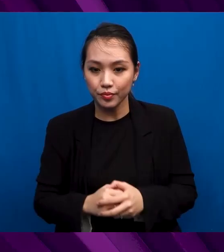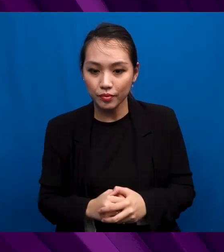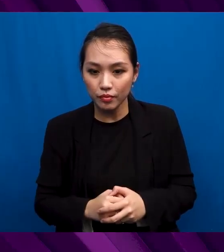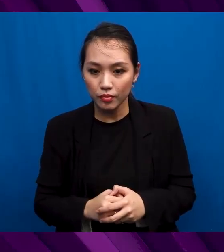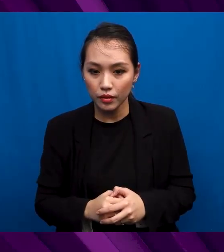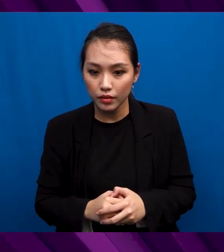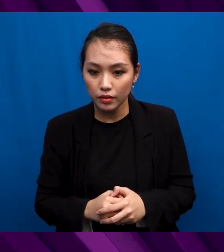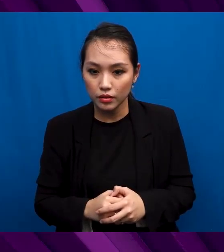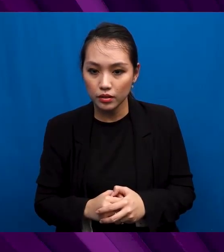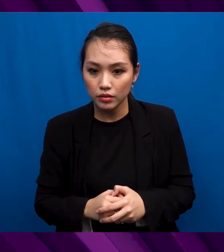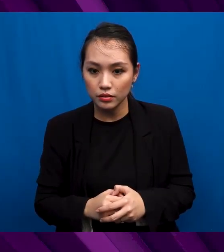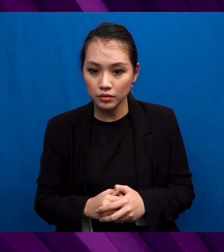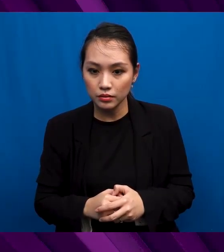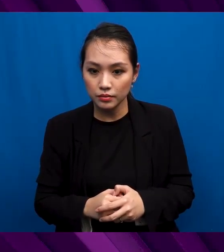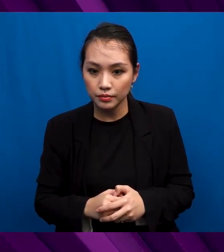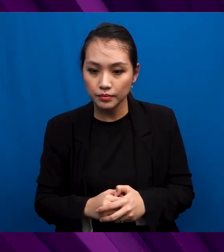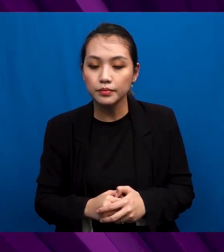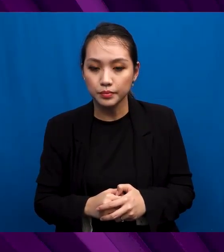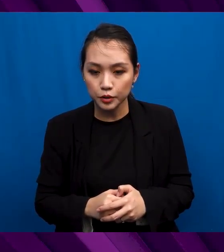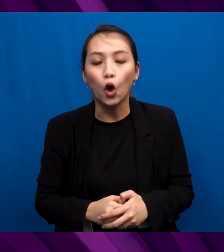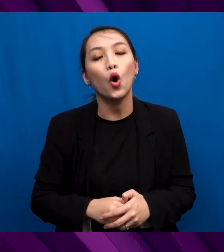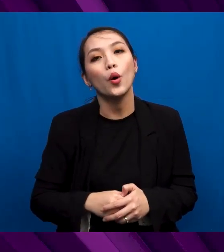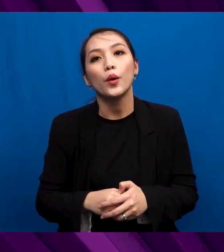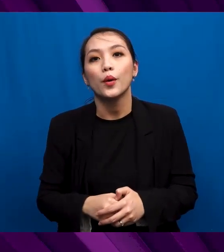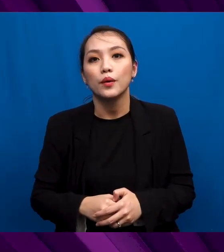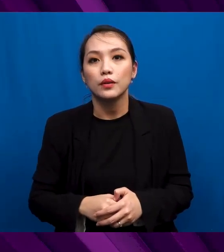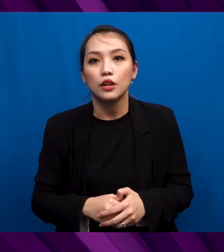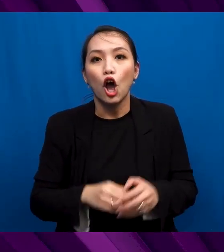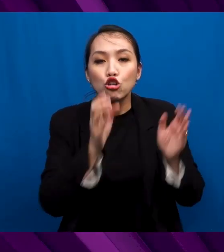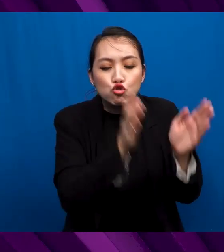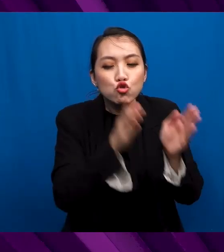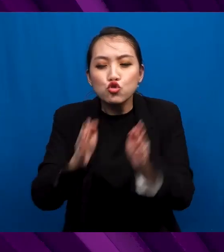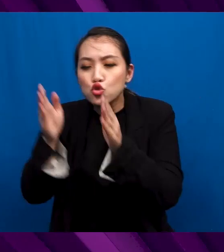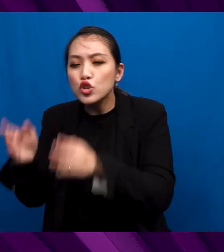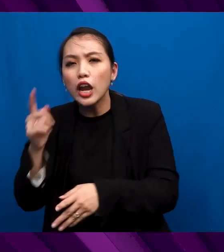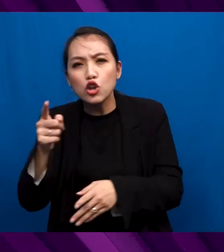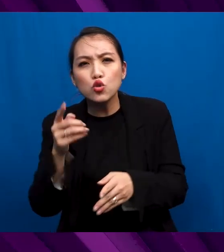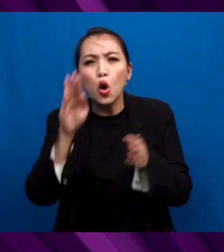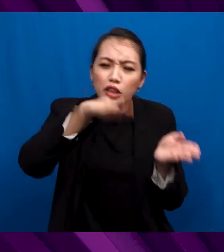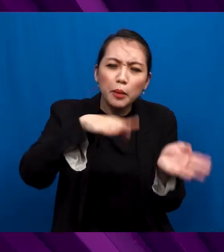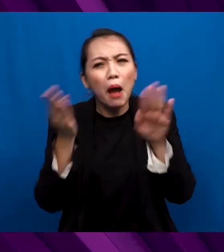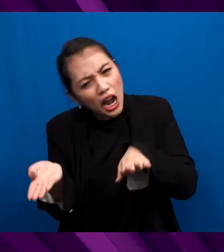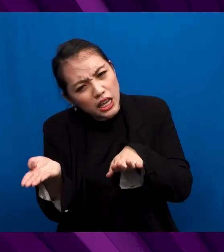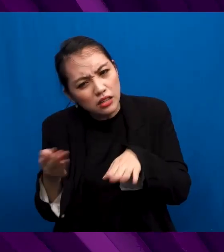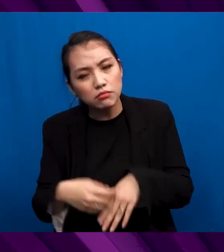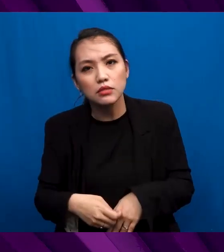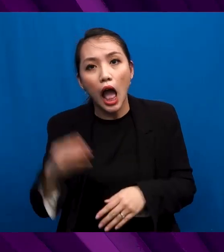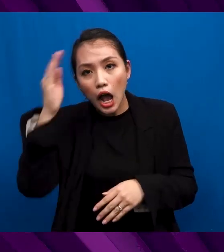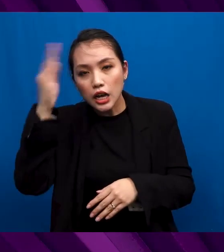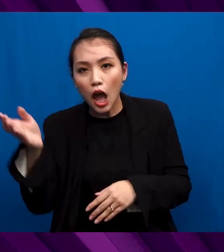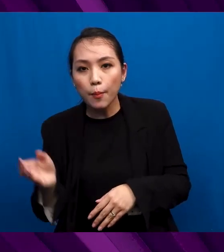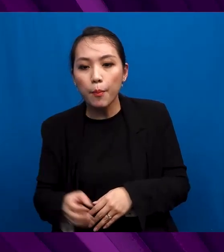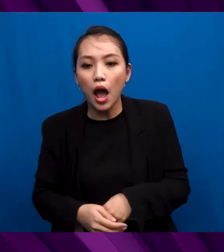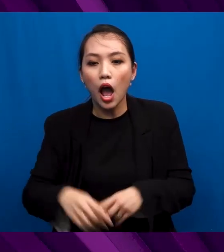susunannya terbalik. Biasanya Urim disebut dulu baru Tumim. Tapi kali ini biarlah Tumim dan Urim.